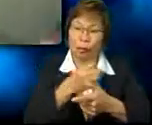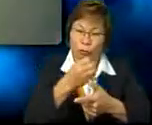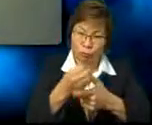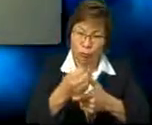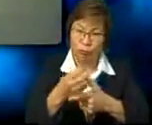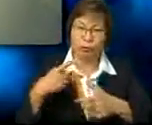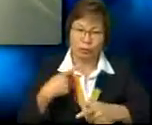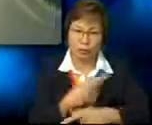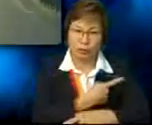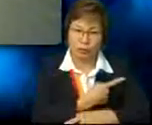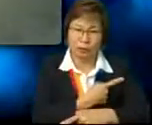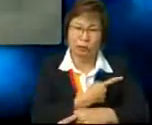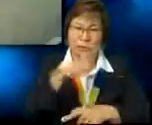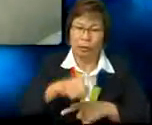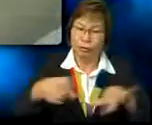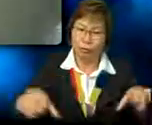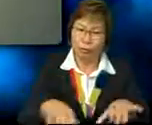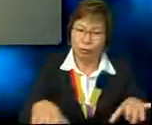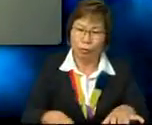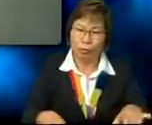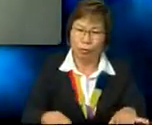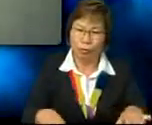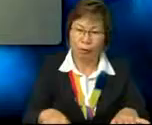ataupun kita patutnya buat